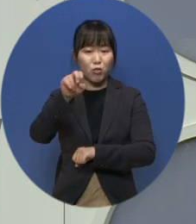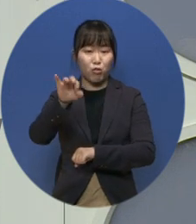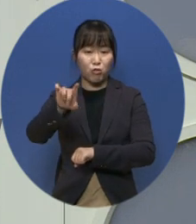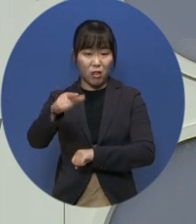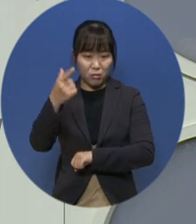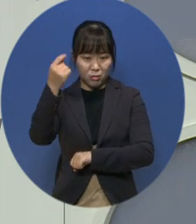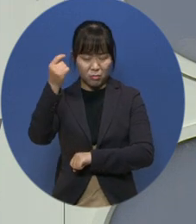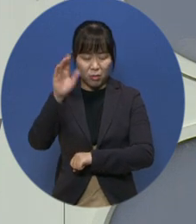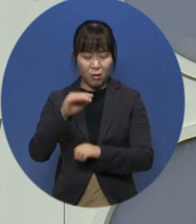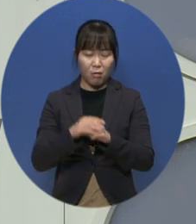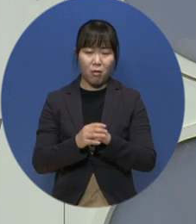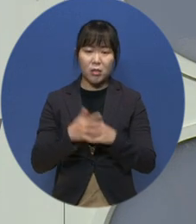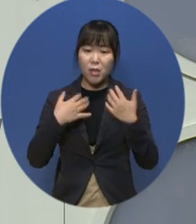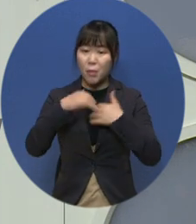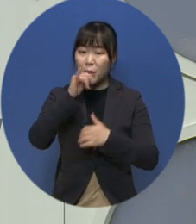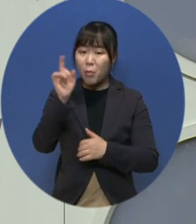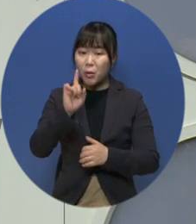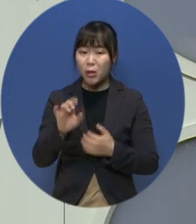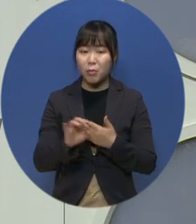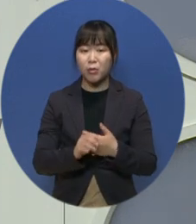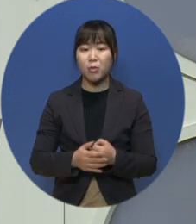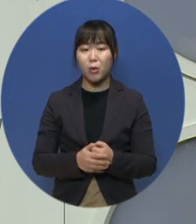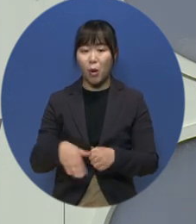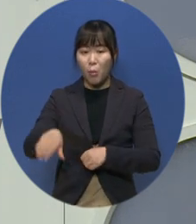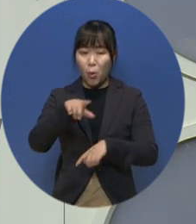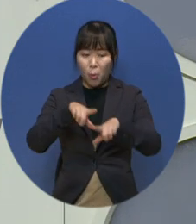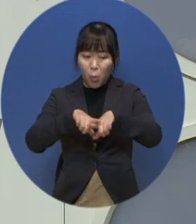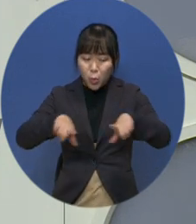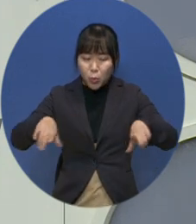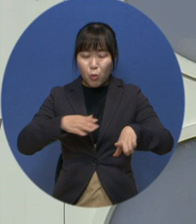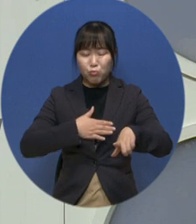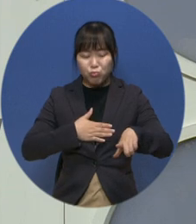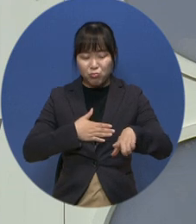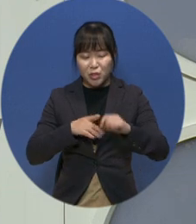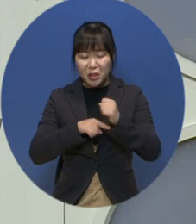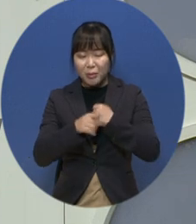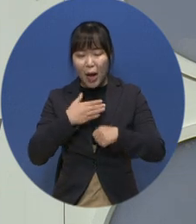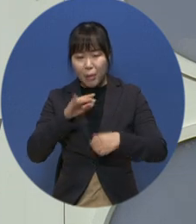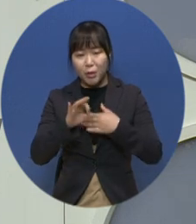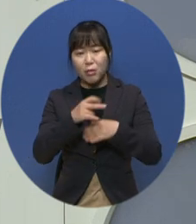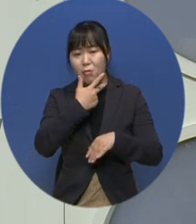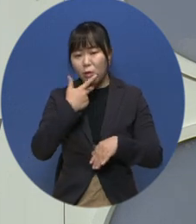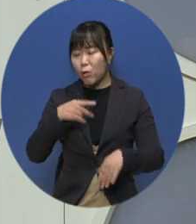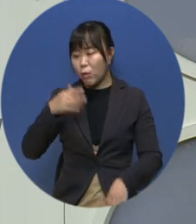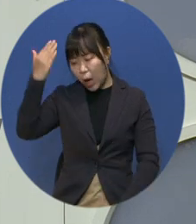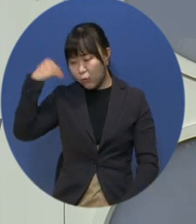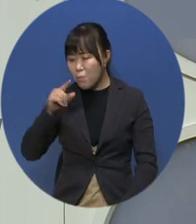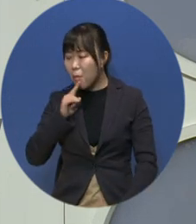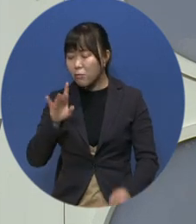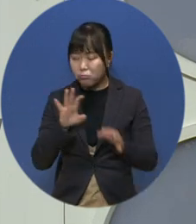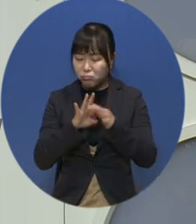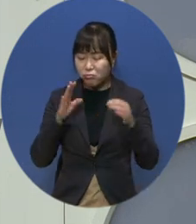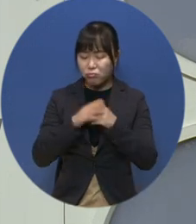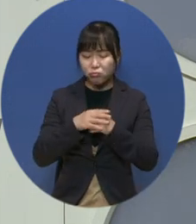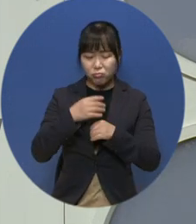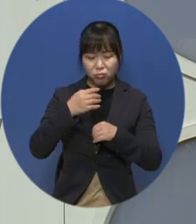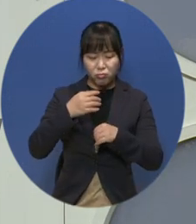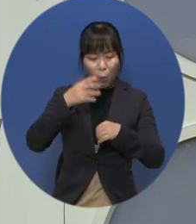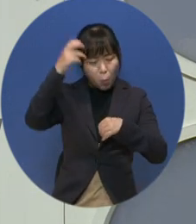대사를 외우는데 재밌었던 건 뭐냐면 보통 우리가 뜻을 알면은 영어가 됐건 우리말이 됐건 외우는데